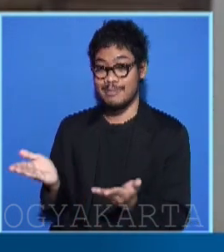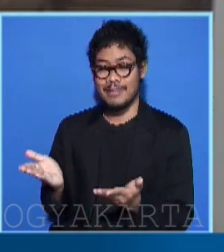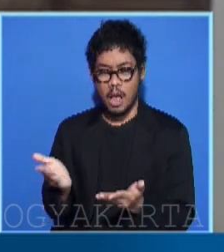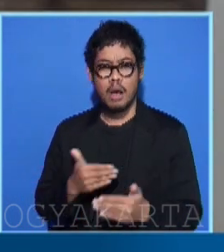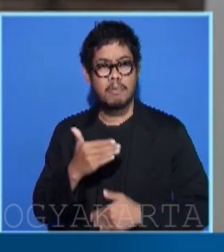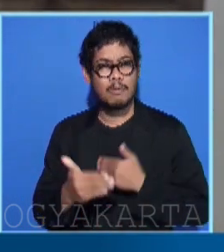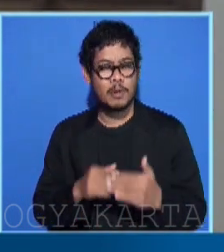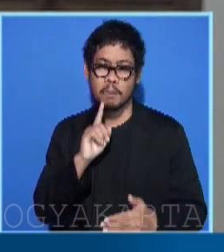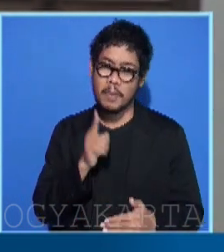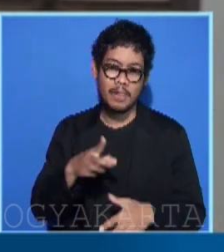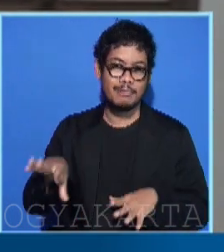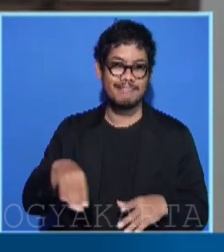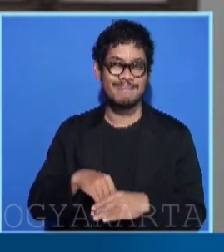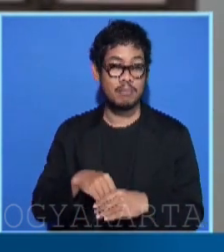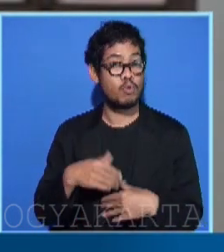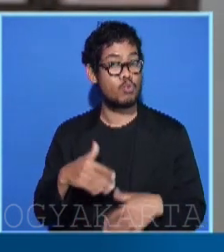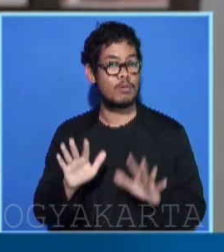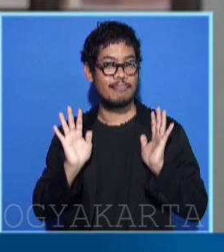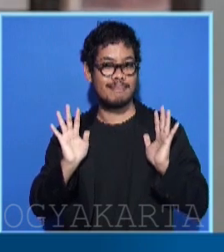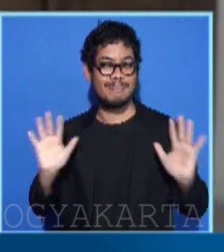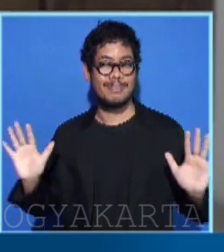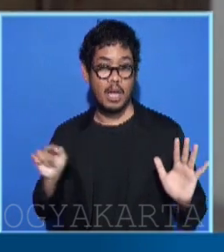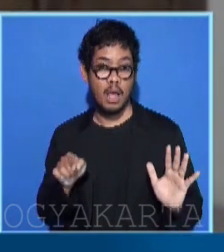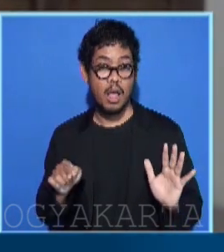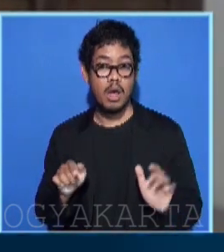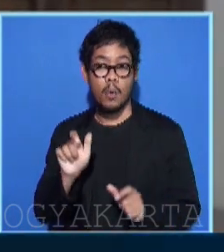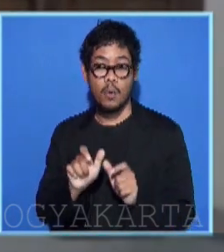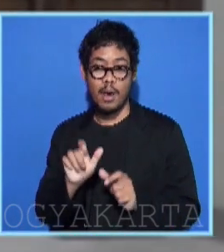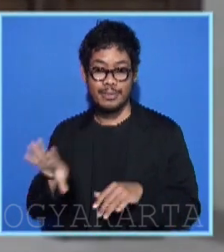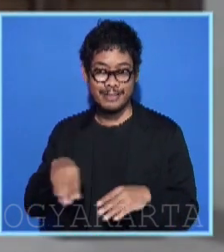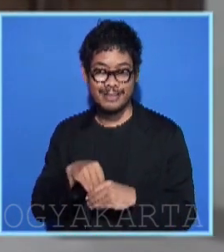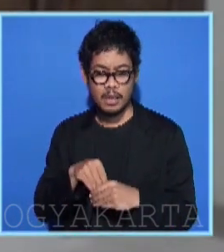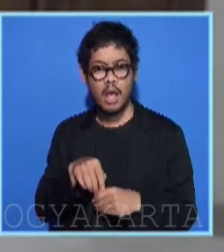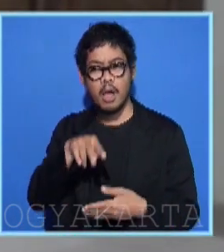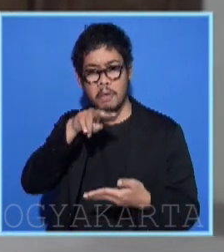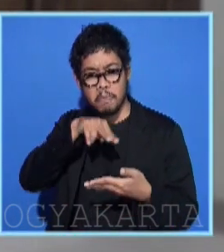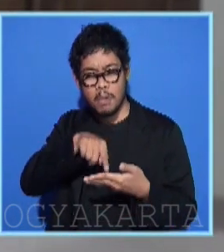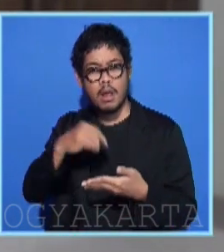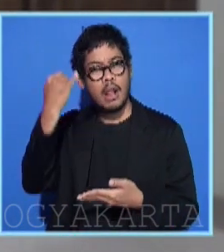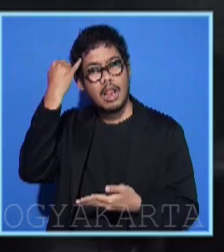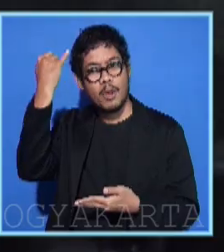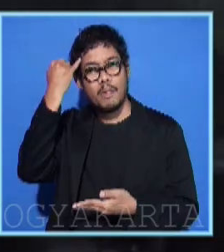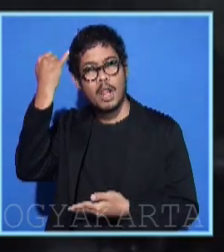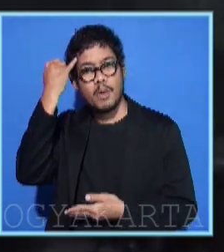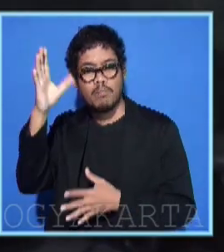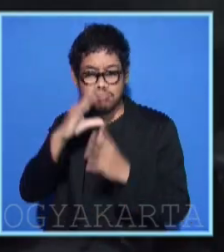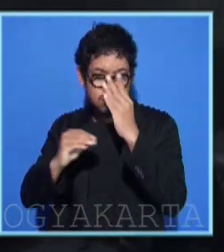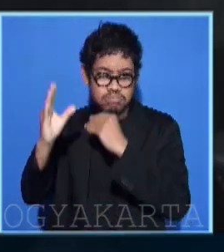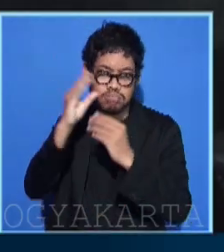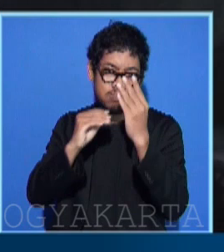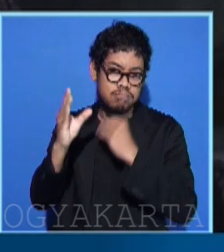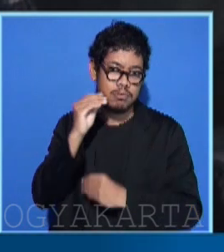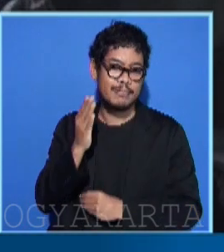berjamaah meningkatkan partisipasi dalamabul Ilmi meningkatkan e solidaritas juga dan